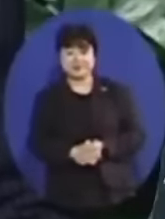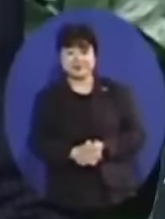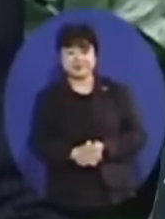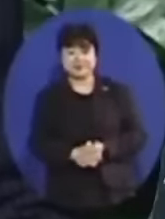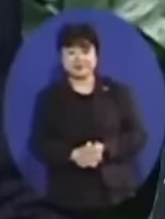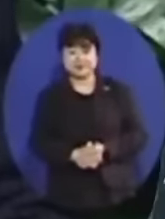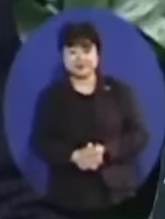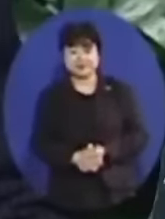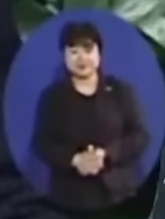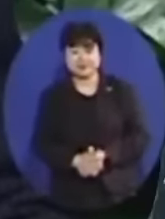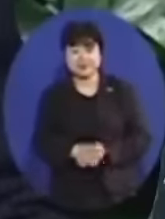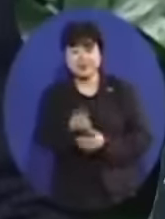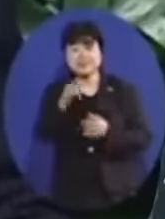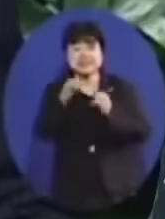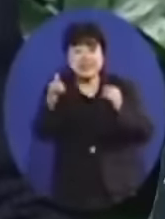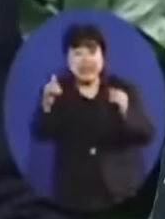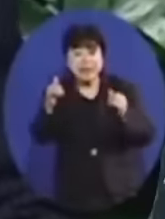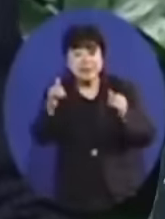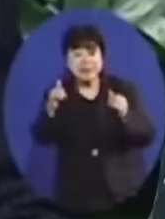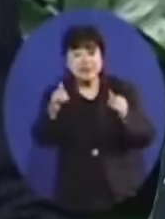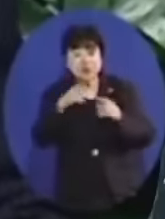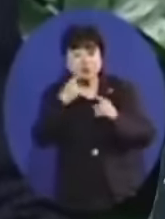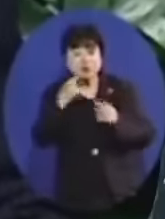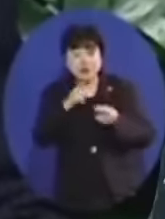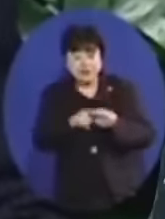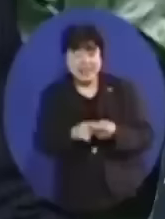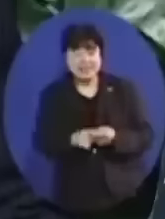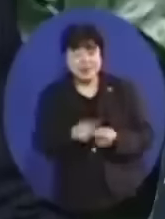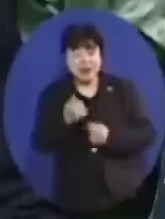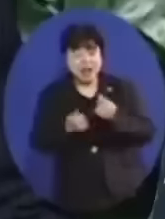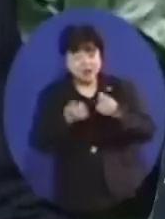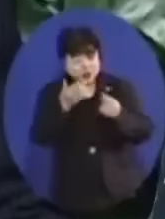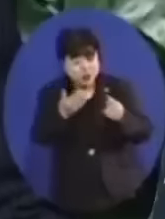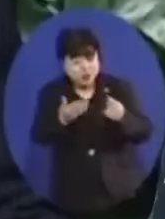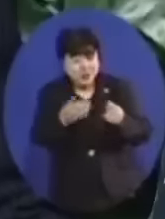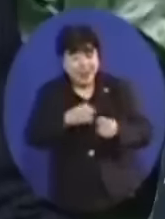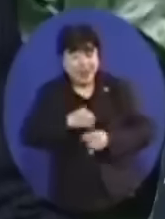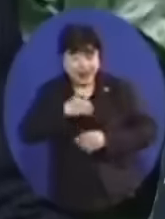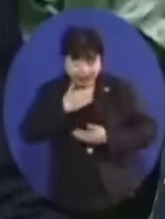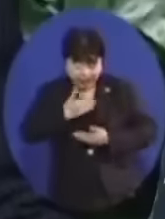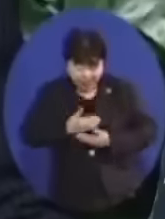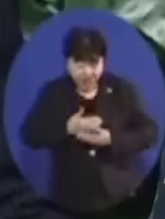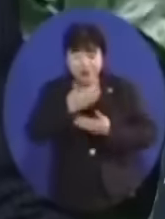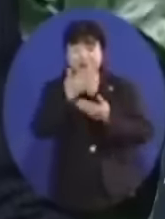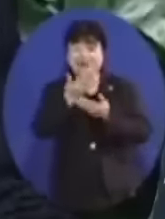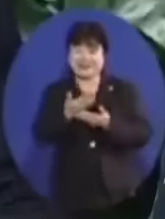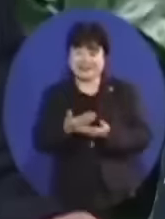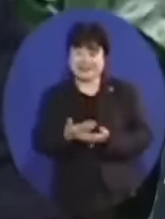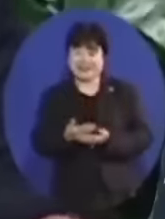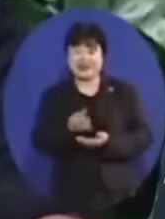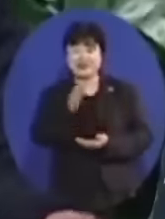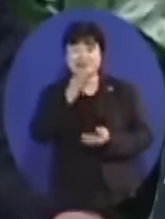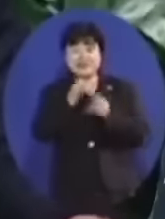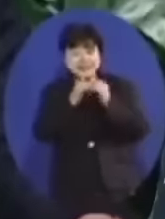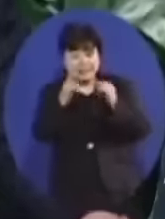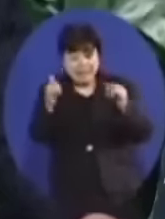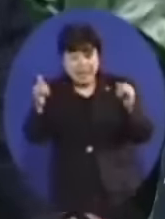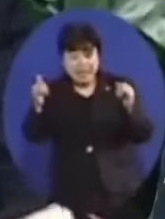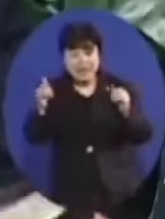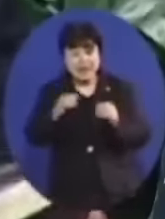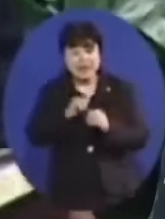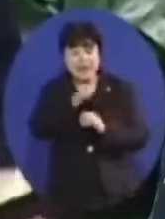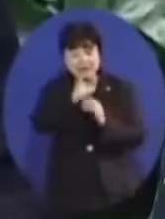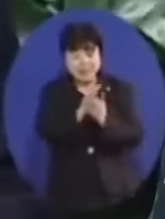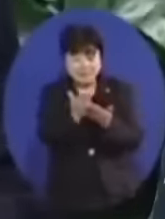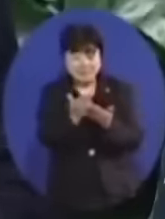내가 그 말을 안 하니까 그 사람이 신학자가 그 말을 하니까 마음에 상당히 감동을 주었습니다. 맞아요. 사람들은 성경을